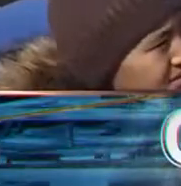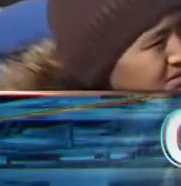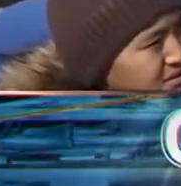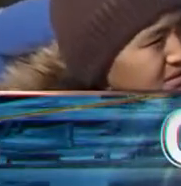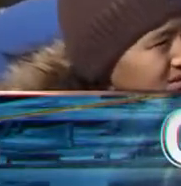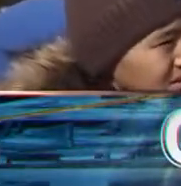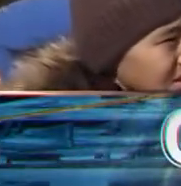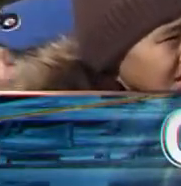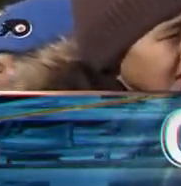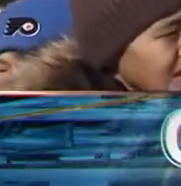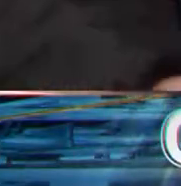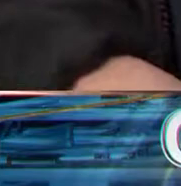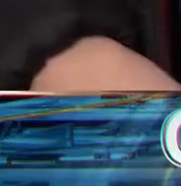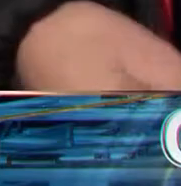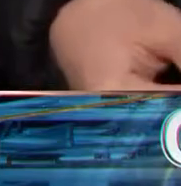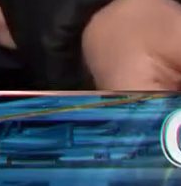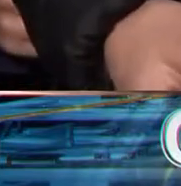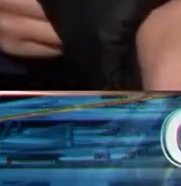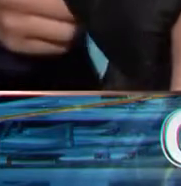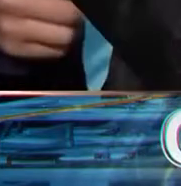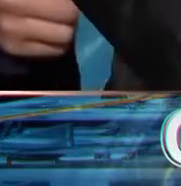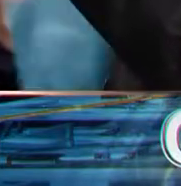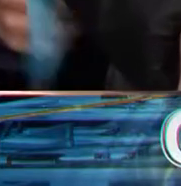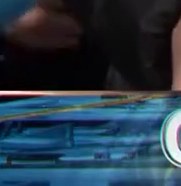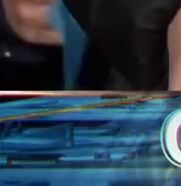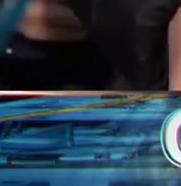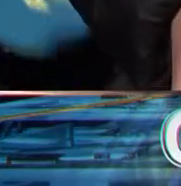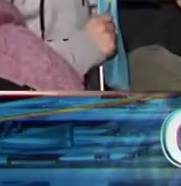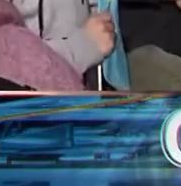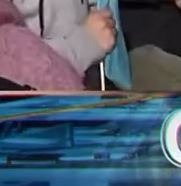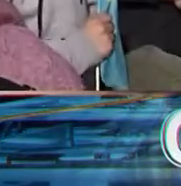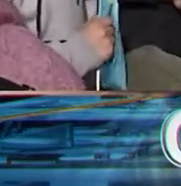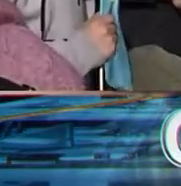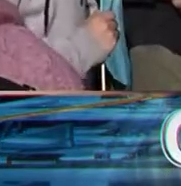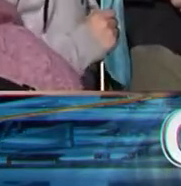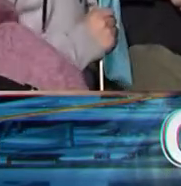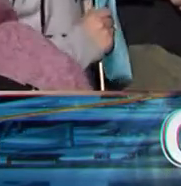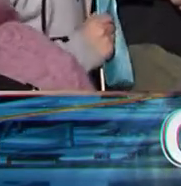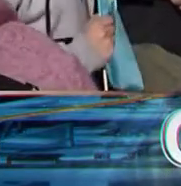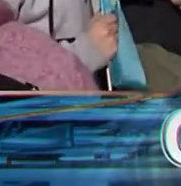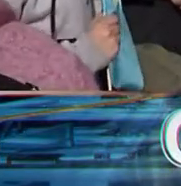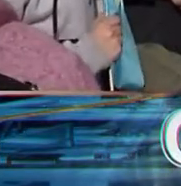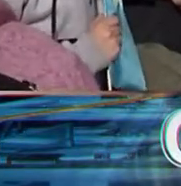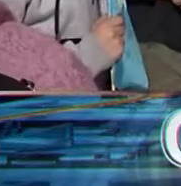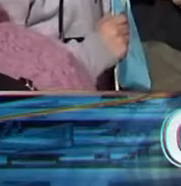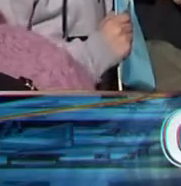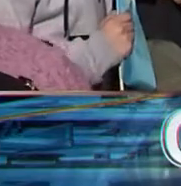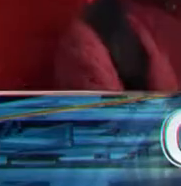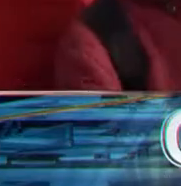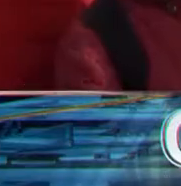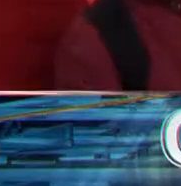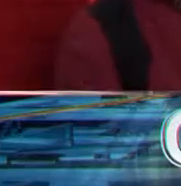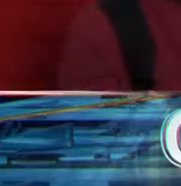Спортивный результат. Копилка Алматинской области пополнилась сразу 5 наградами. Спортсмены привезли медали с международных и